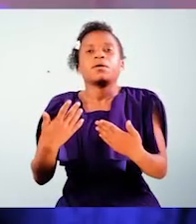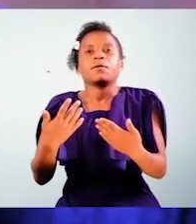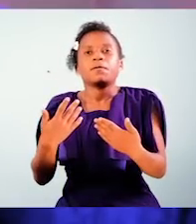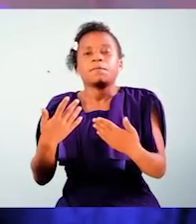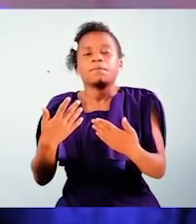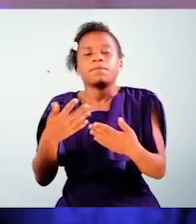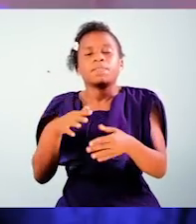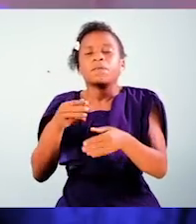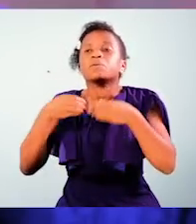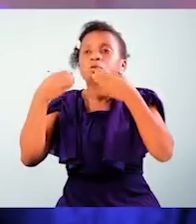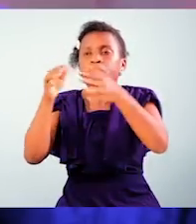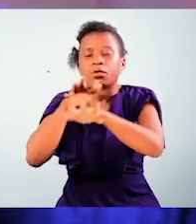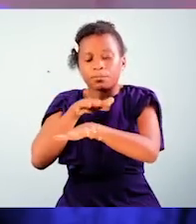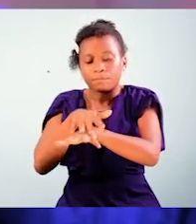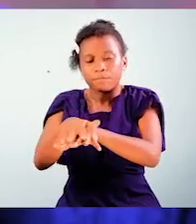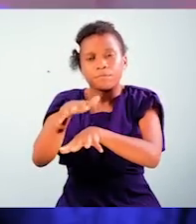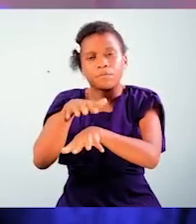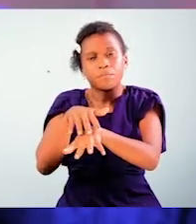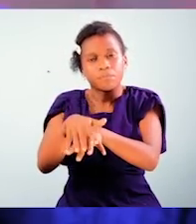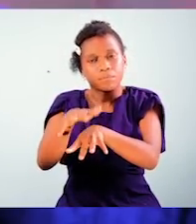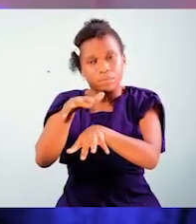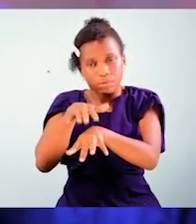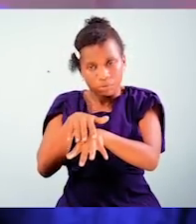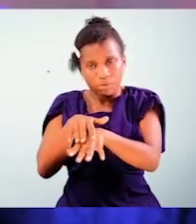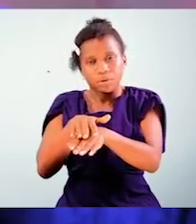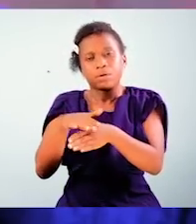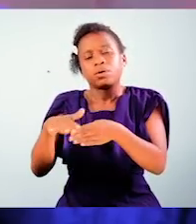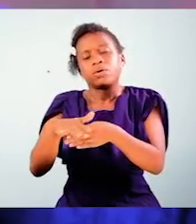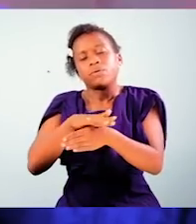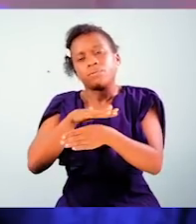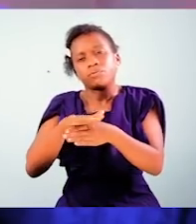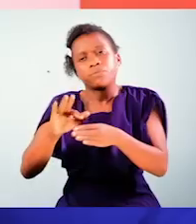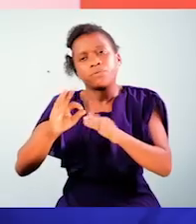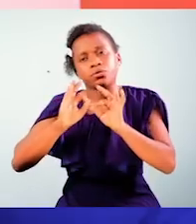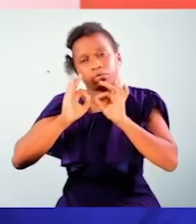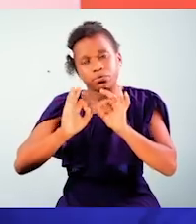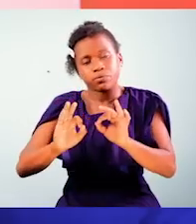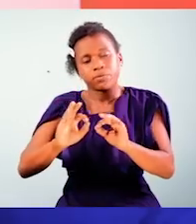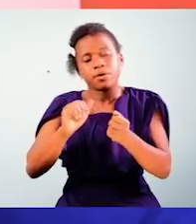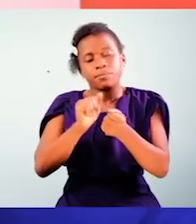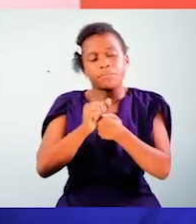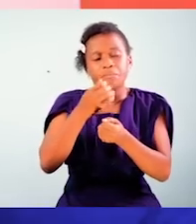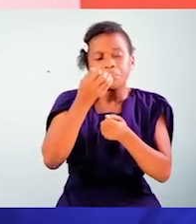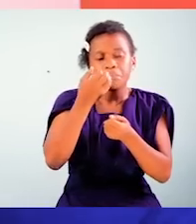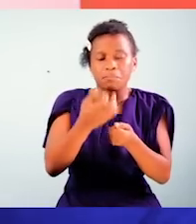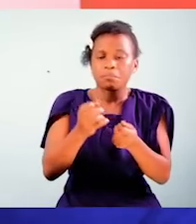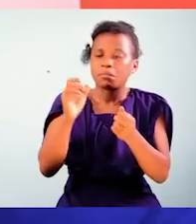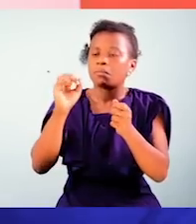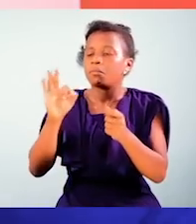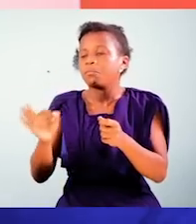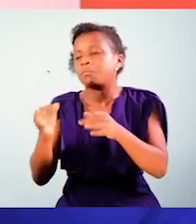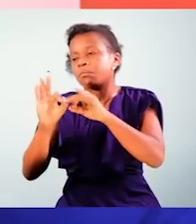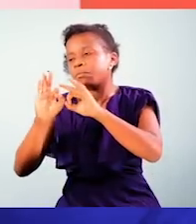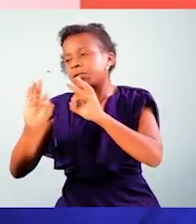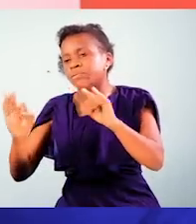Kutoa maelekezo matumizi yapi yametumika vizuri na yapi yametumika vibaya.